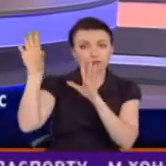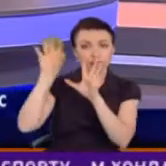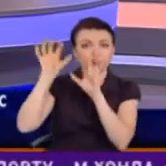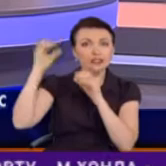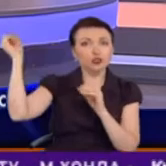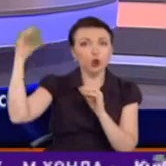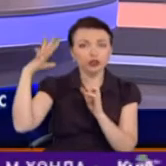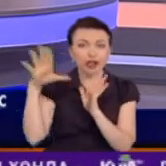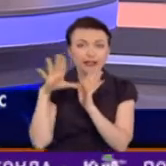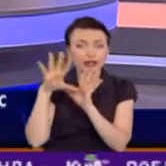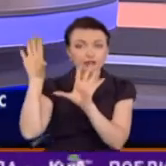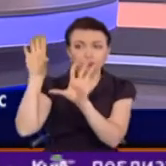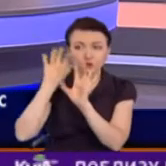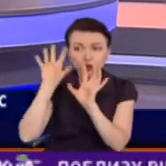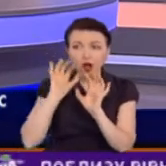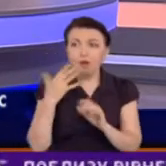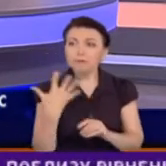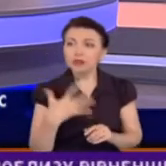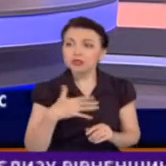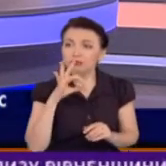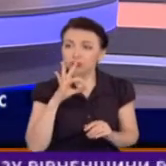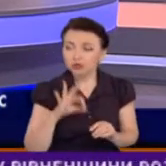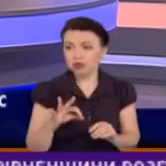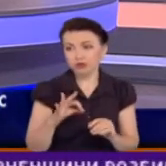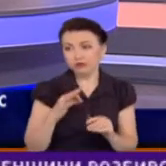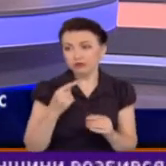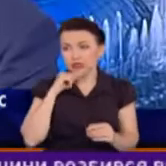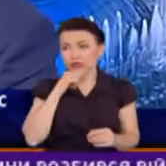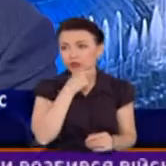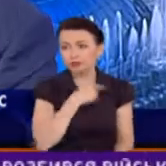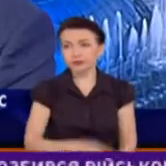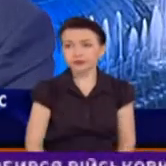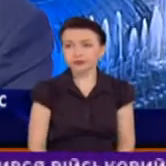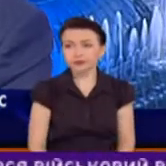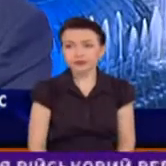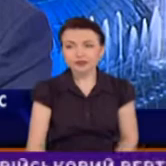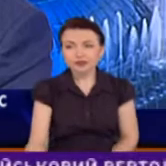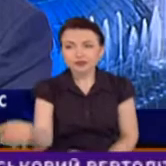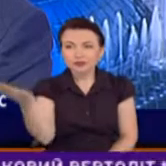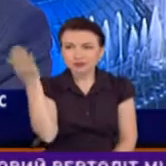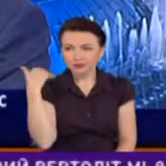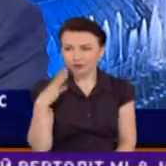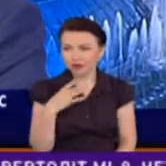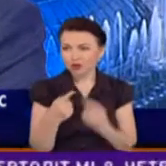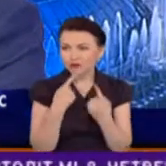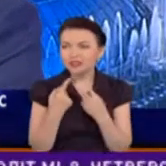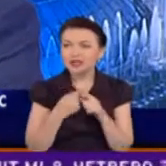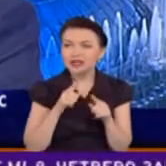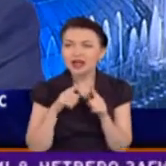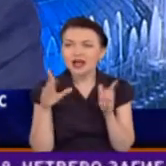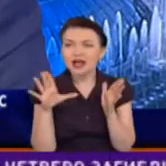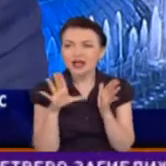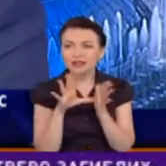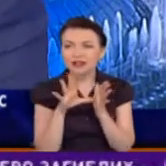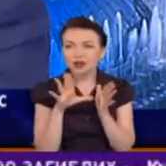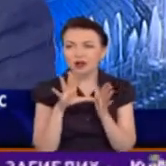щонайменше 50%. Так, ну, це правильна абсолютно ідея, але ми вже тут навіть в цій студії, здається, з паном Олексієм говорили про те, що ті енергогенеруючі